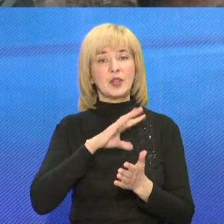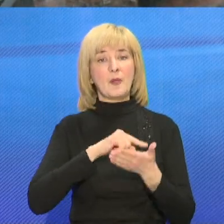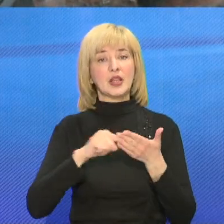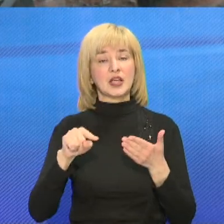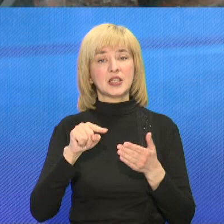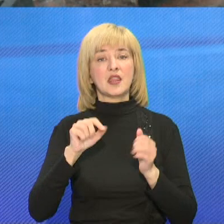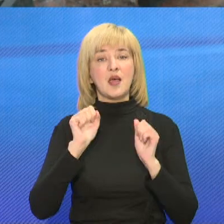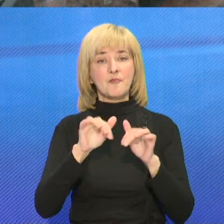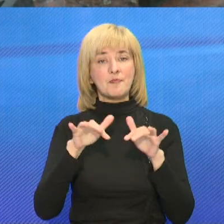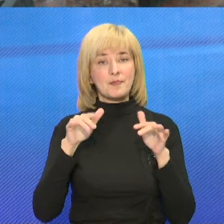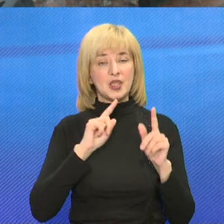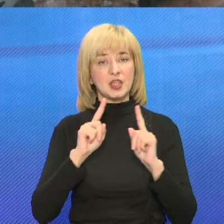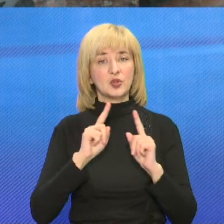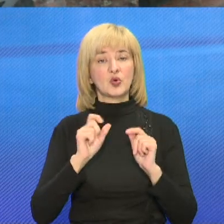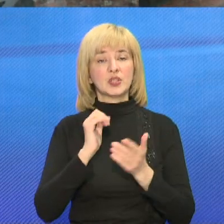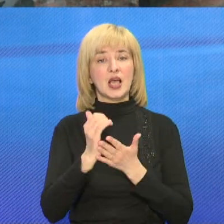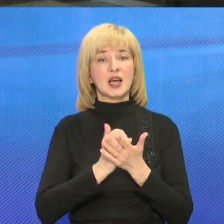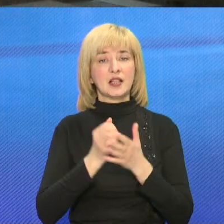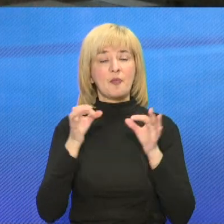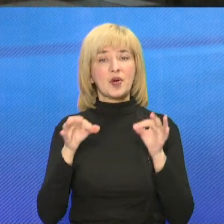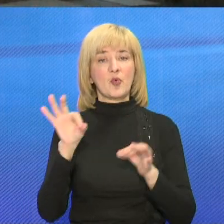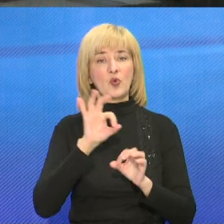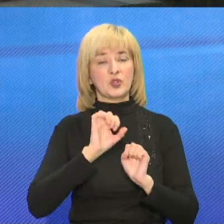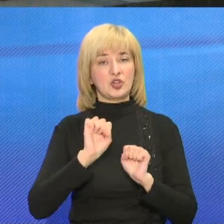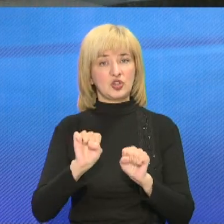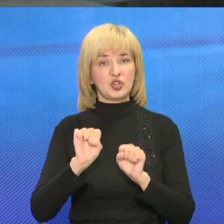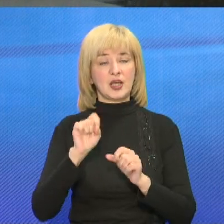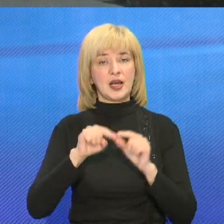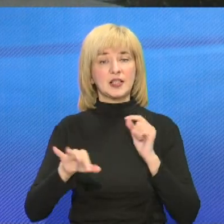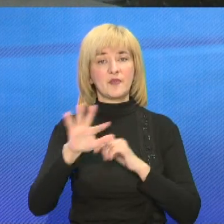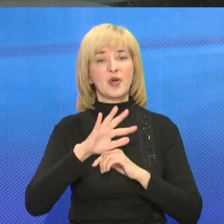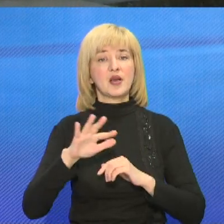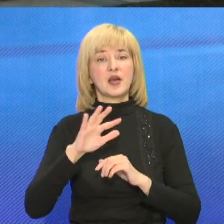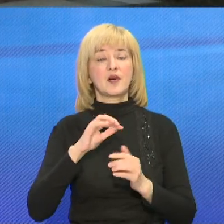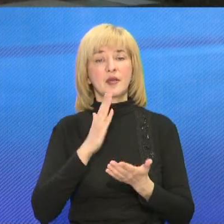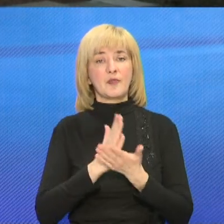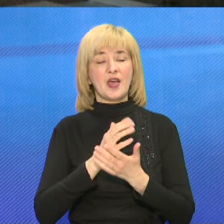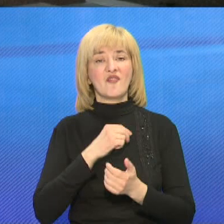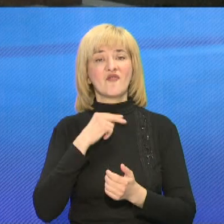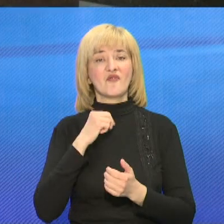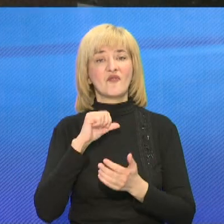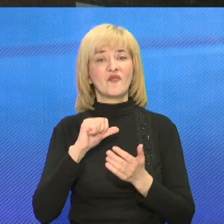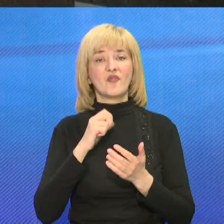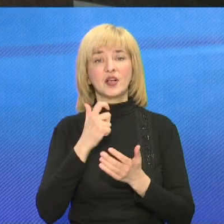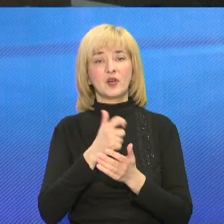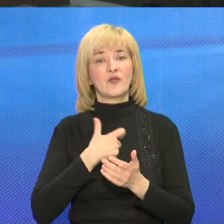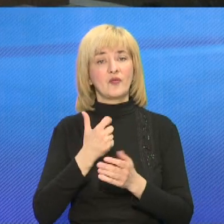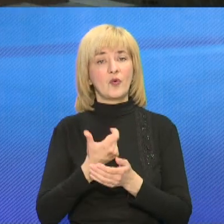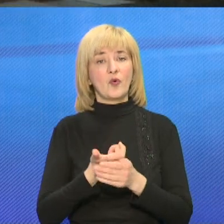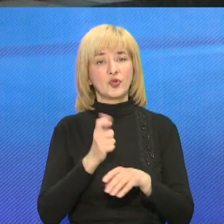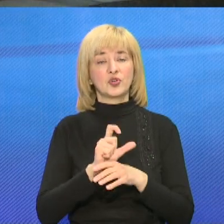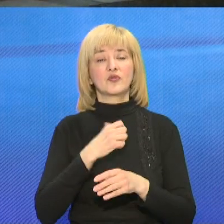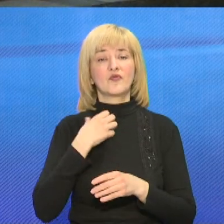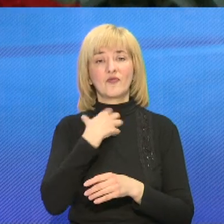мітынгу, захаванне праўды аб абаронцах радзімы і ваенных падзеях мае асаблівую ўвагу. Для Беларусі, дзе вялікая айчынная